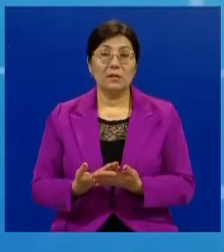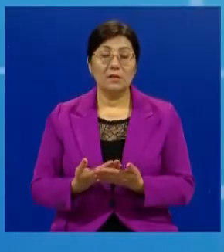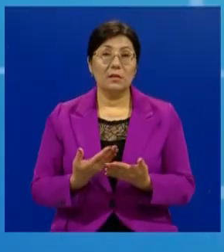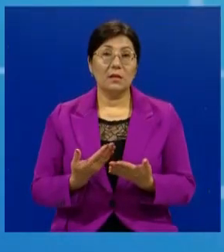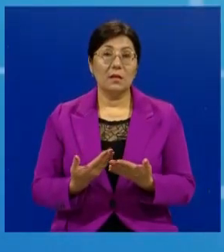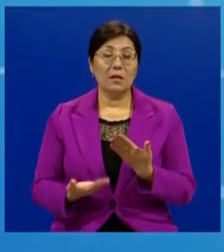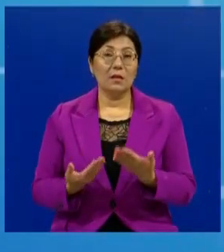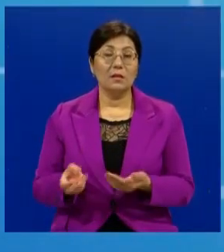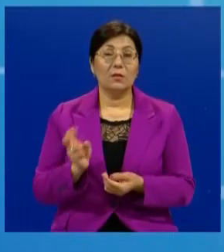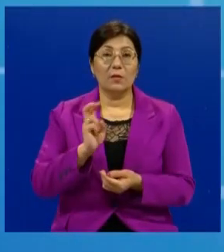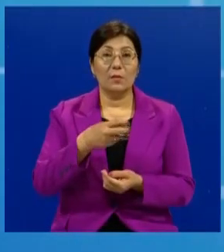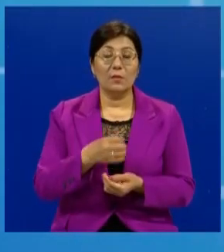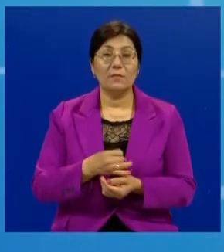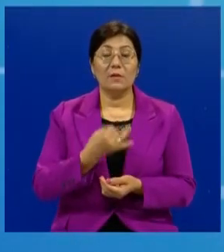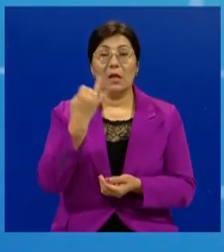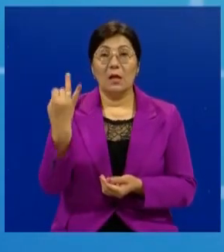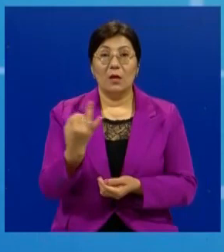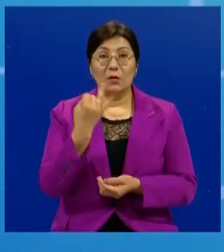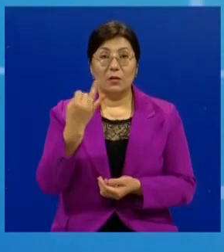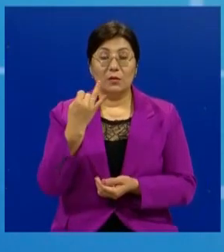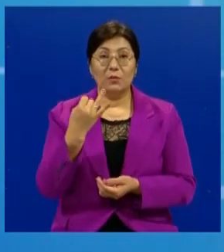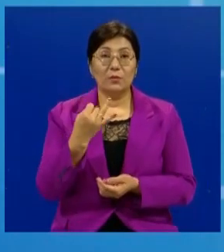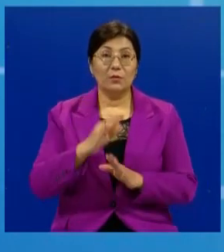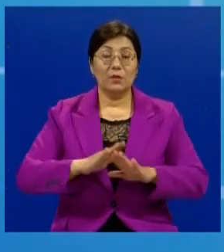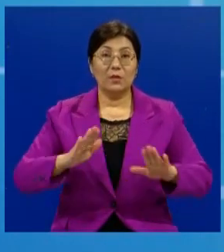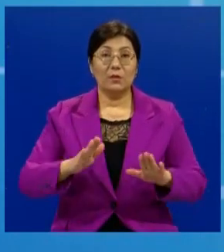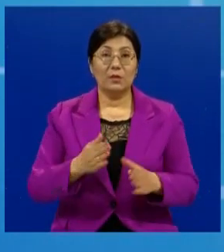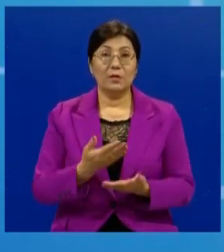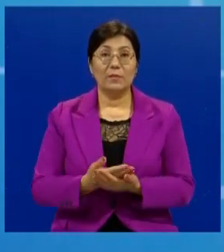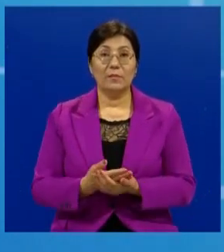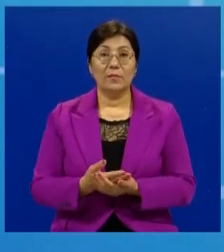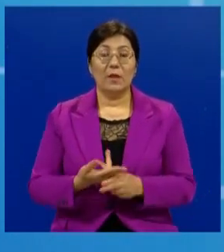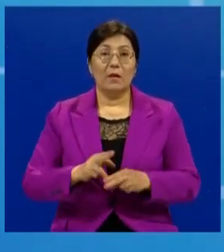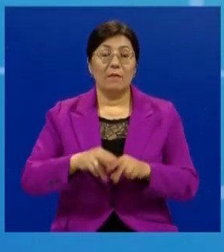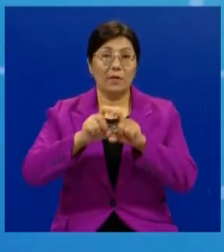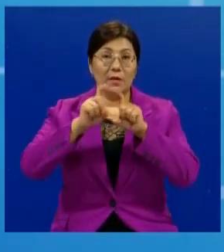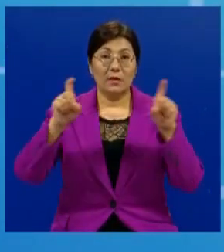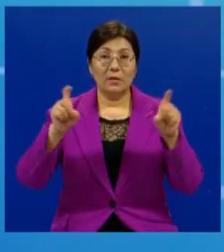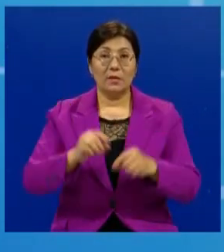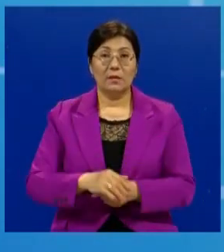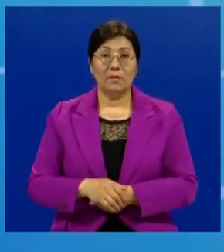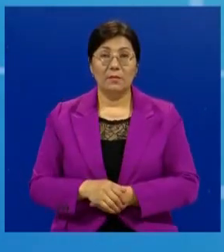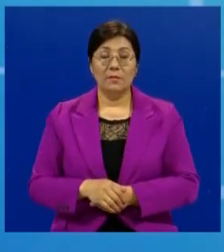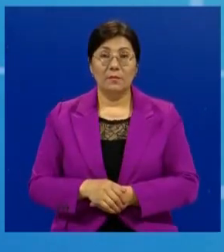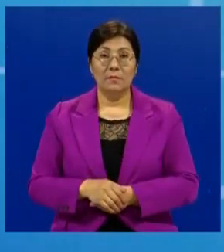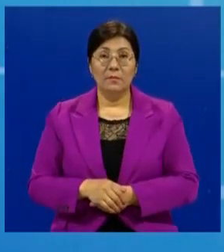случайно и интересуются любопытные дети, то там в этих зданиях вот эти